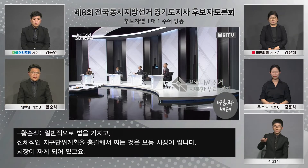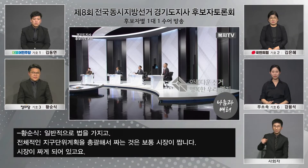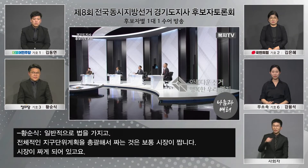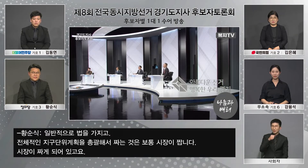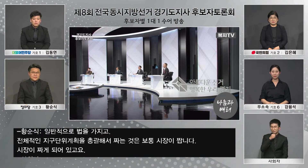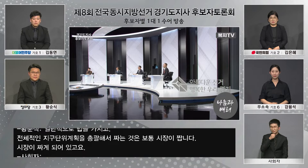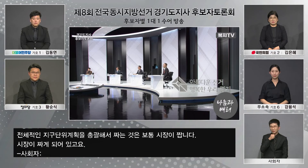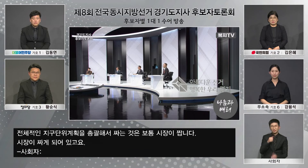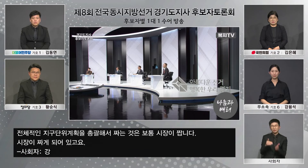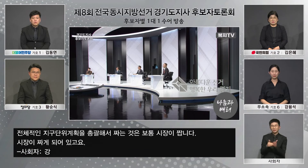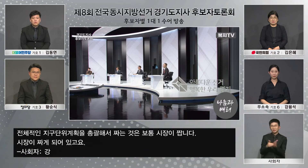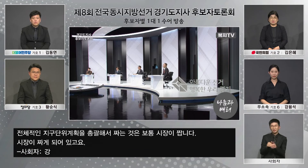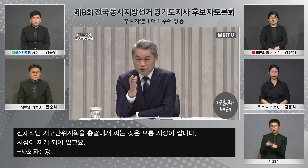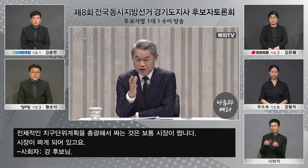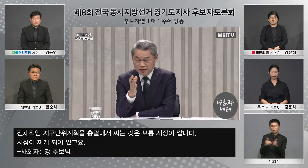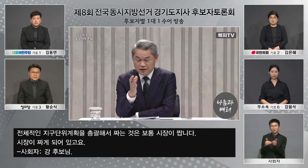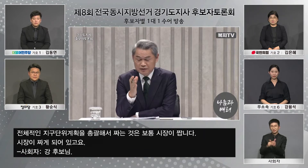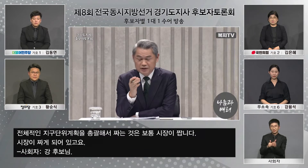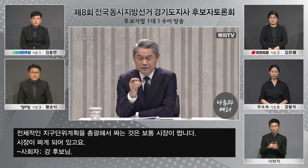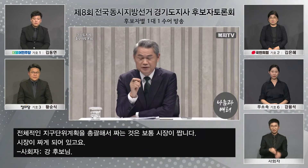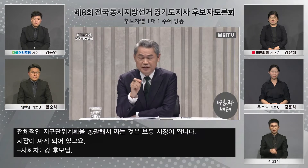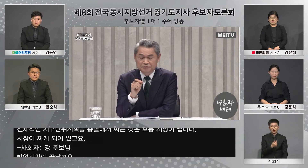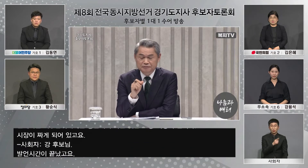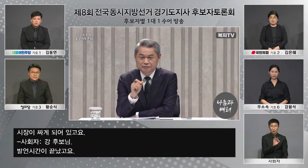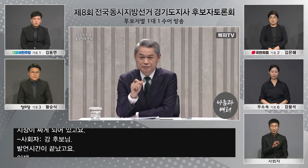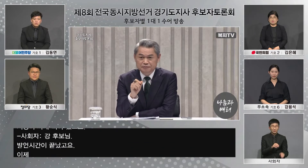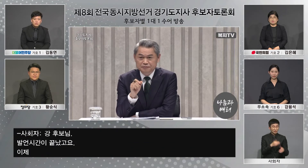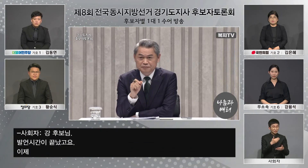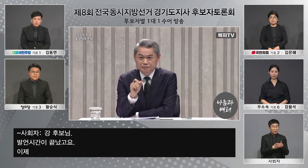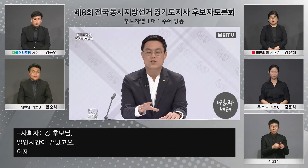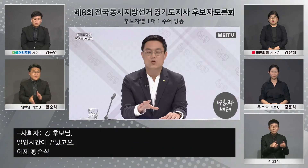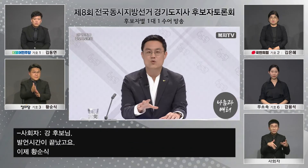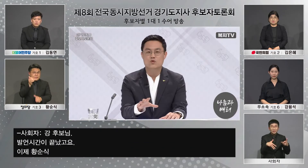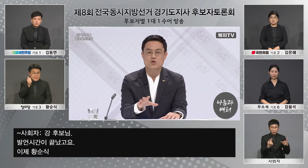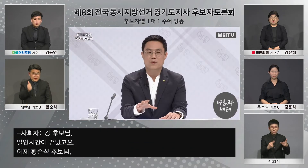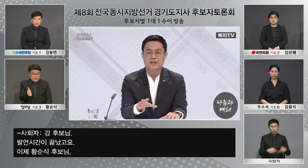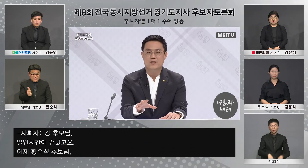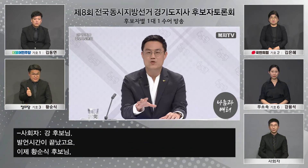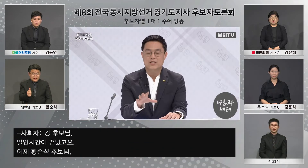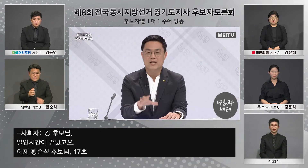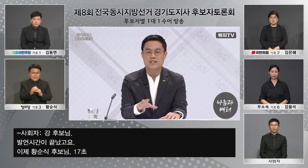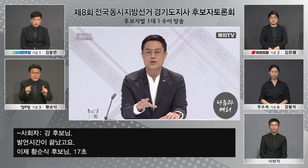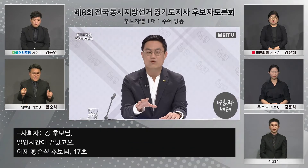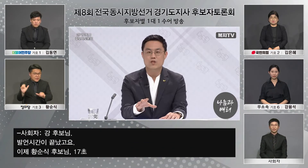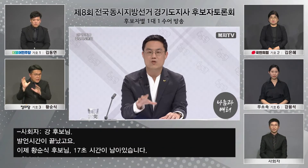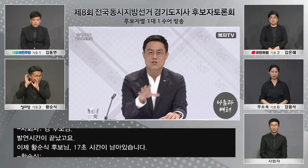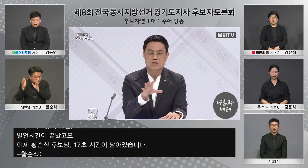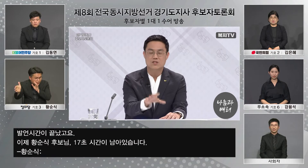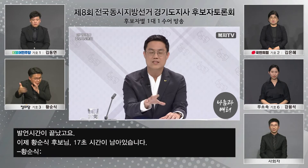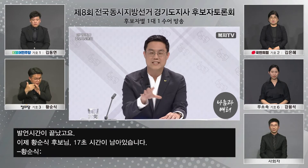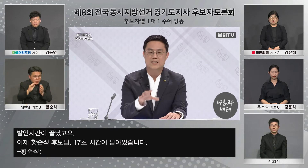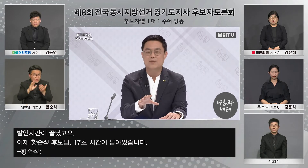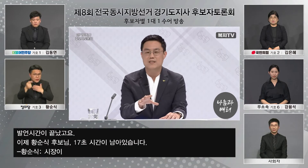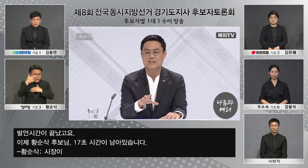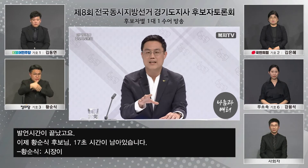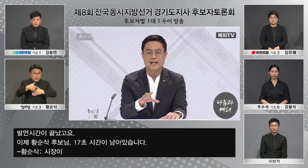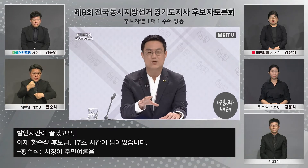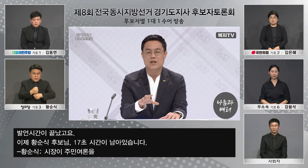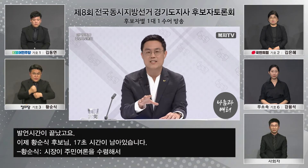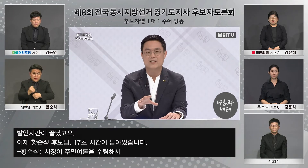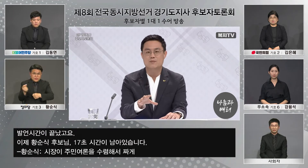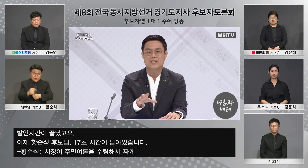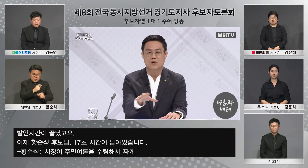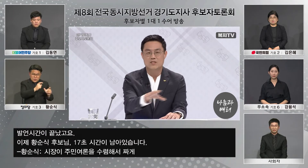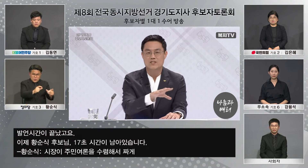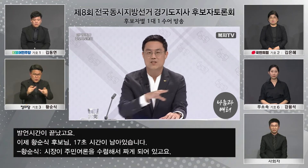시간이 끝났고요. 이제 황순식 후보님 네. 17초의 시간이 남아 있습니다. 그러니까 시장이 주민 여론을 수렴해가지고 짜게 되어 있고요. 어떤 특정 단지만